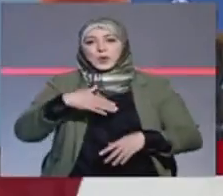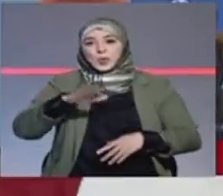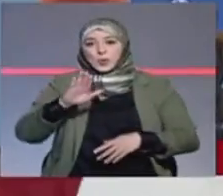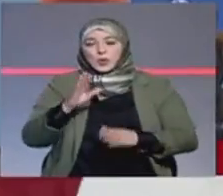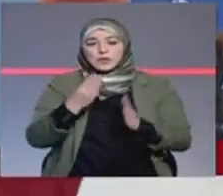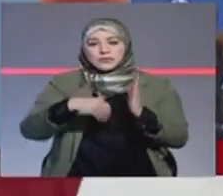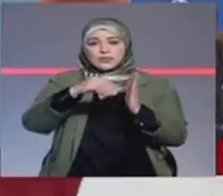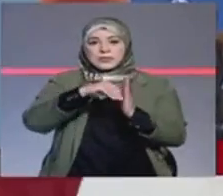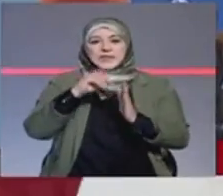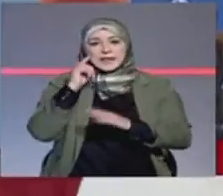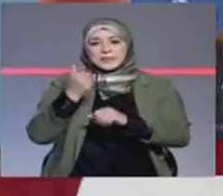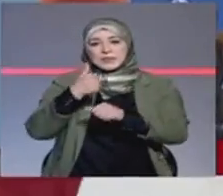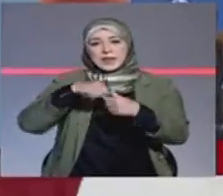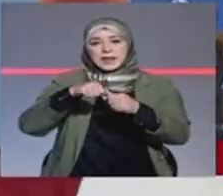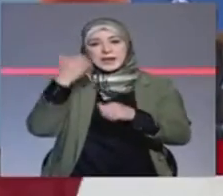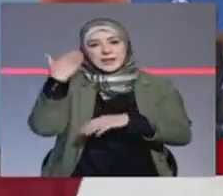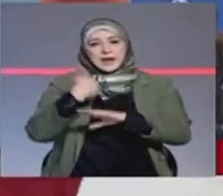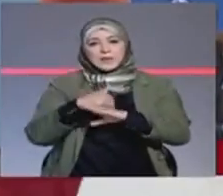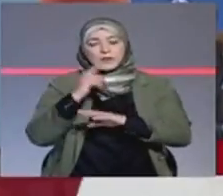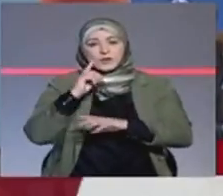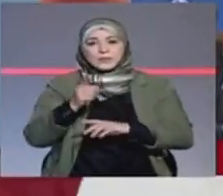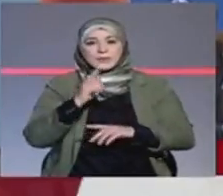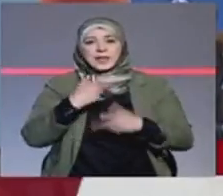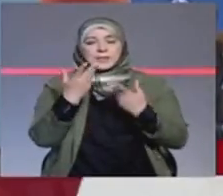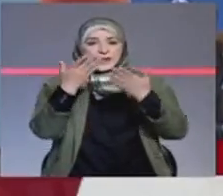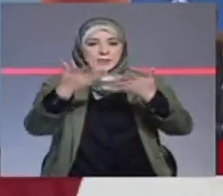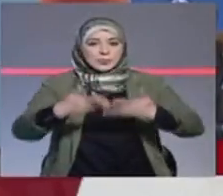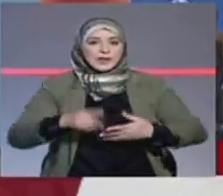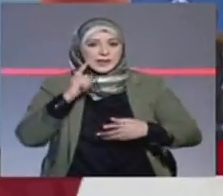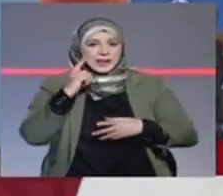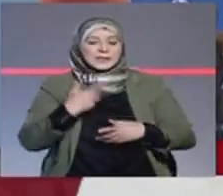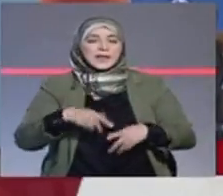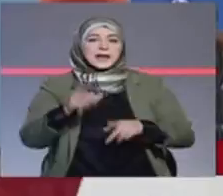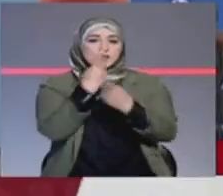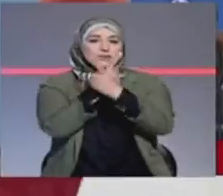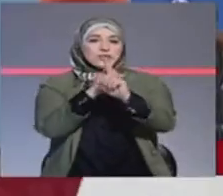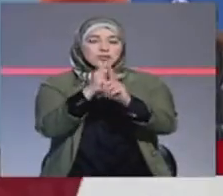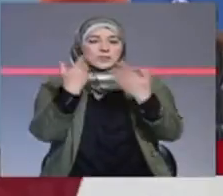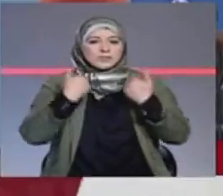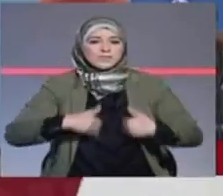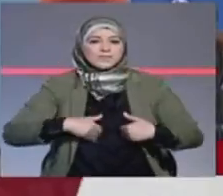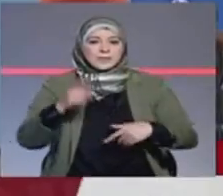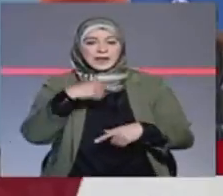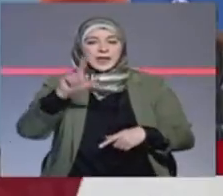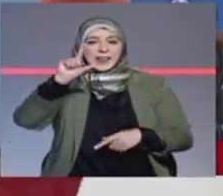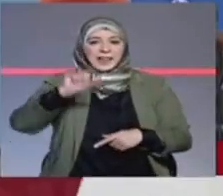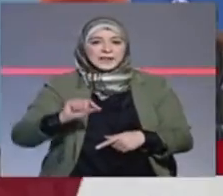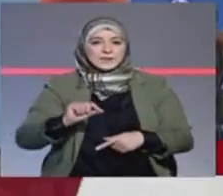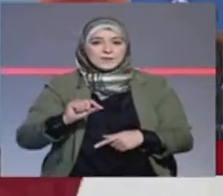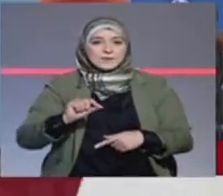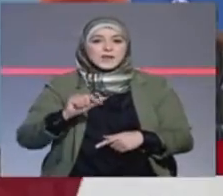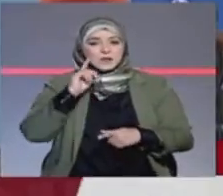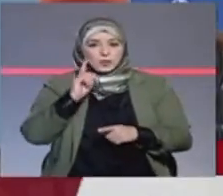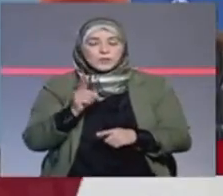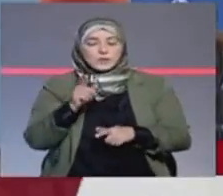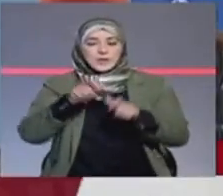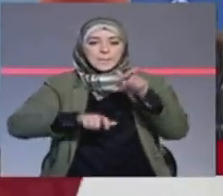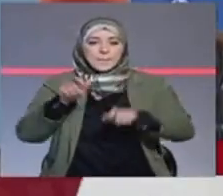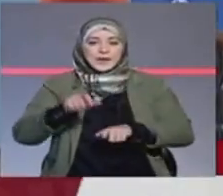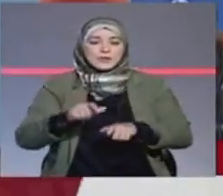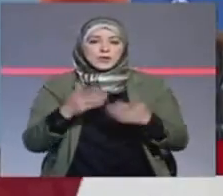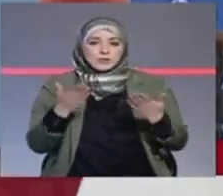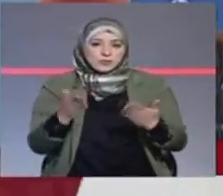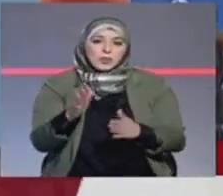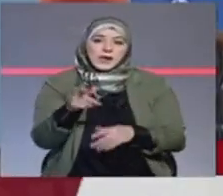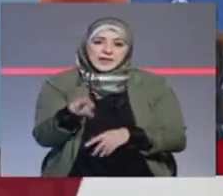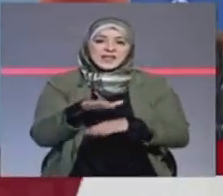والجهات اللي ذكرتها قبيلة أثبتتها الدراسة اللي المناعة متاعهم هي عندها نسبة أضعف من المستوى الوطني.